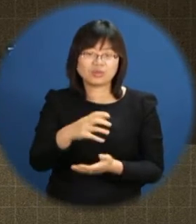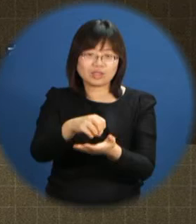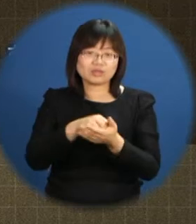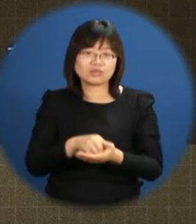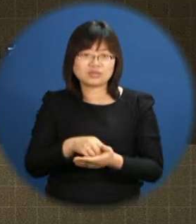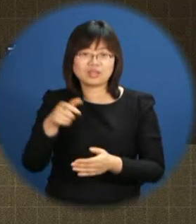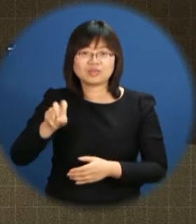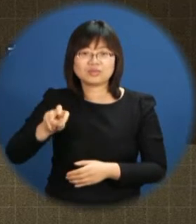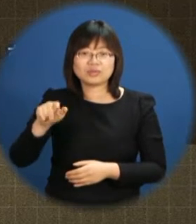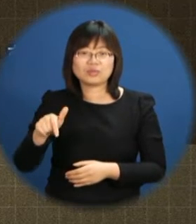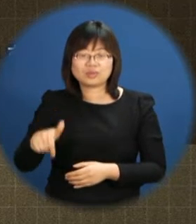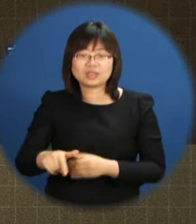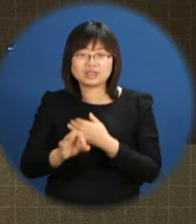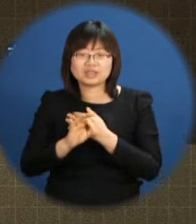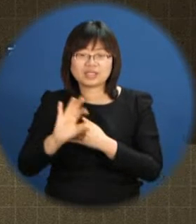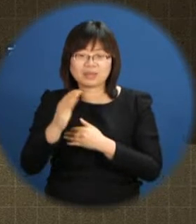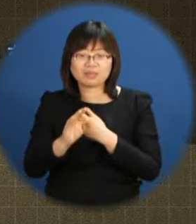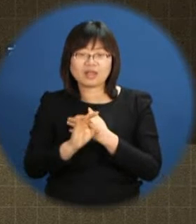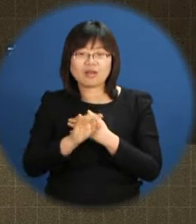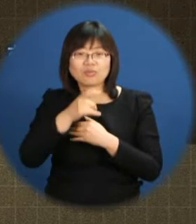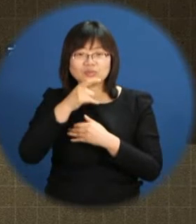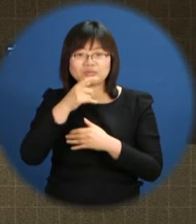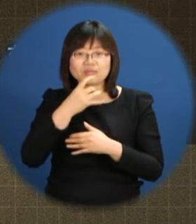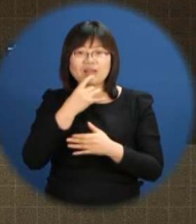금속이 되면 물만 남는다